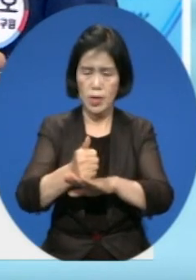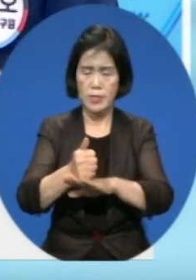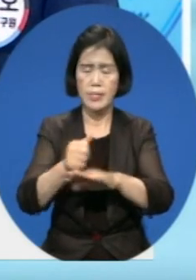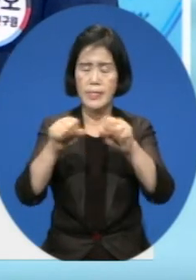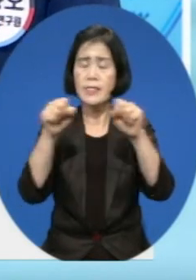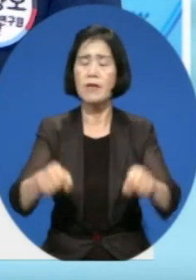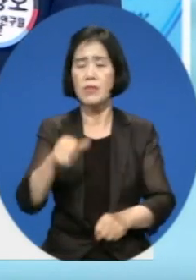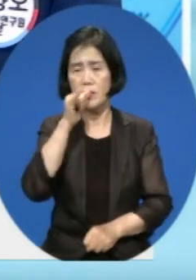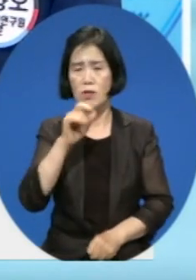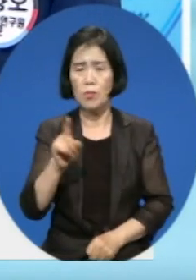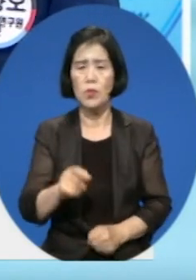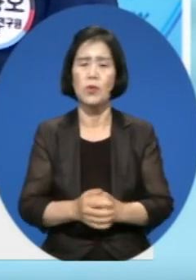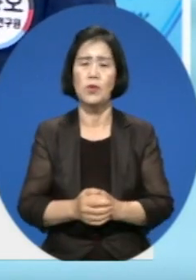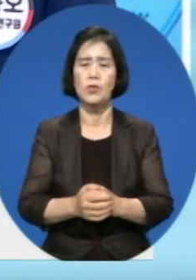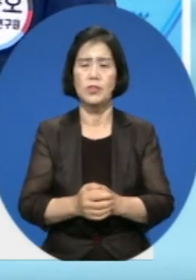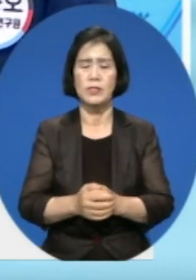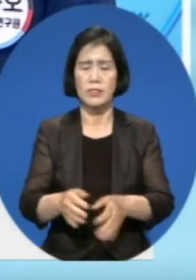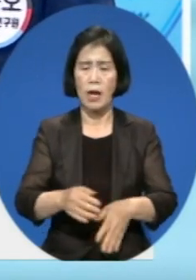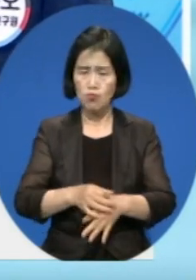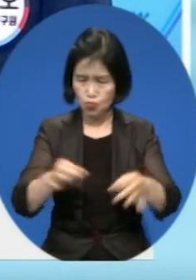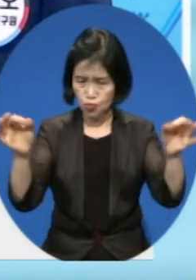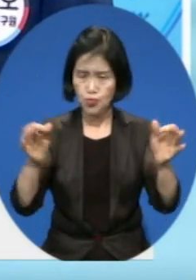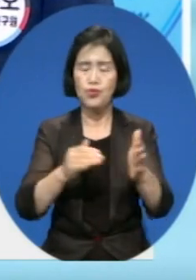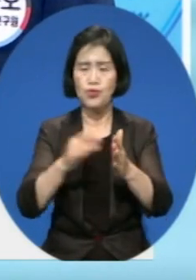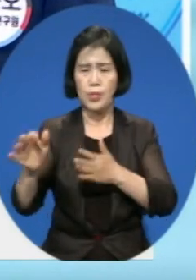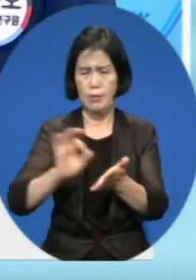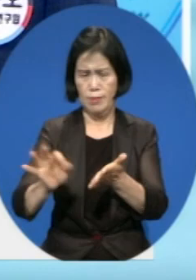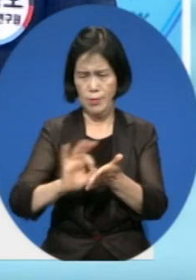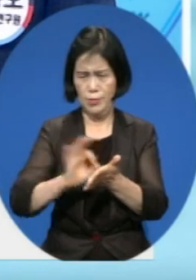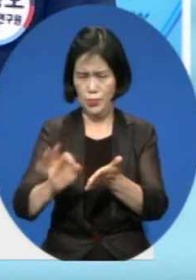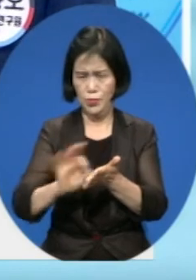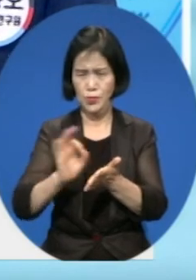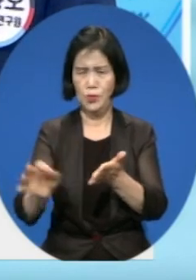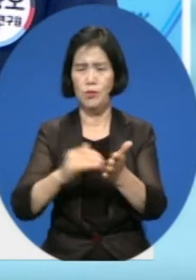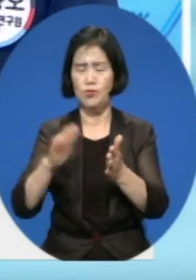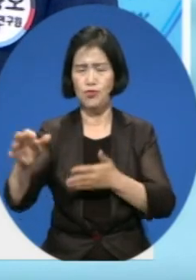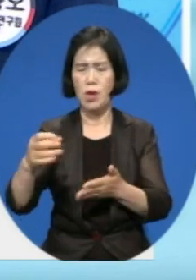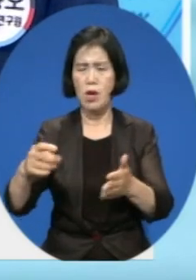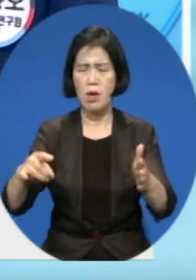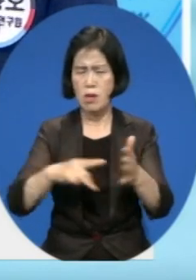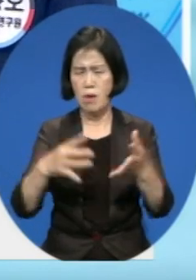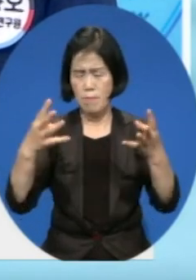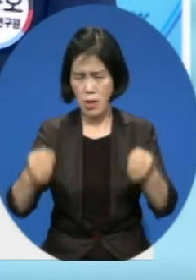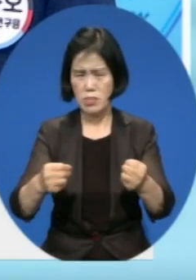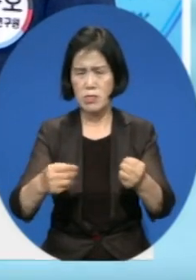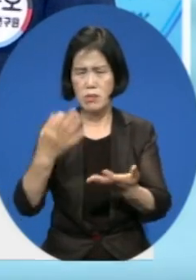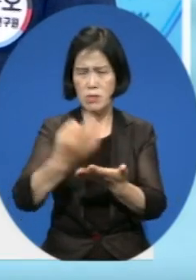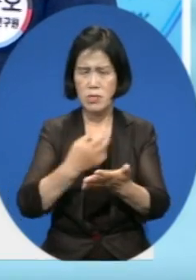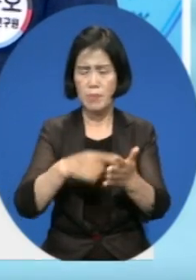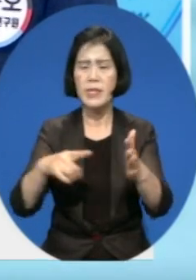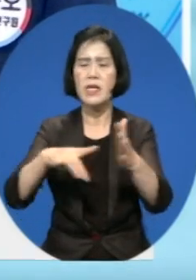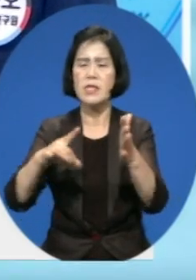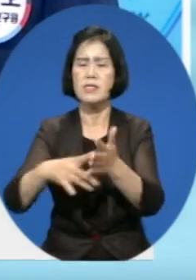시스템이 있어요. 그러니까 지금 뭐 줄 거 다 주고 그럼 빠르게 지금 소비를 하고 그러시면 고소득층에 대해서는 그것을 재산세로 다시